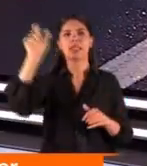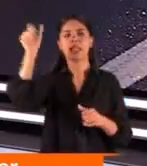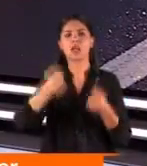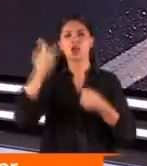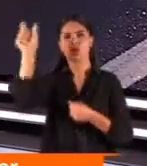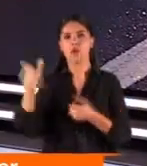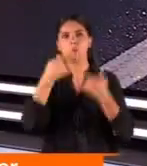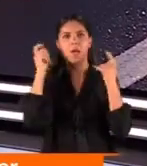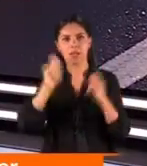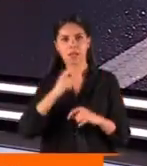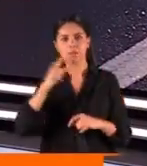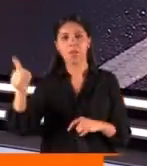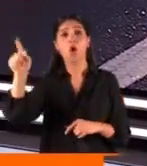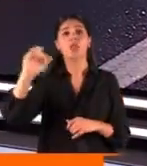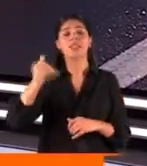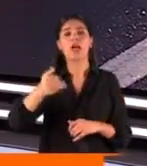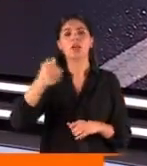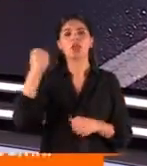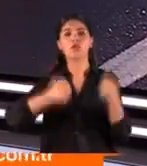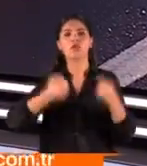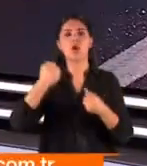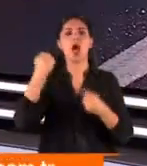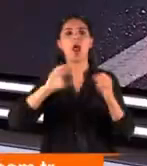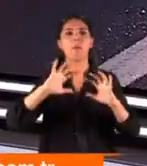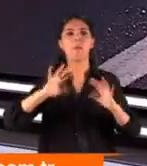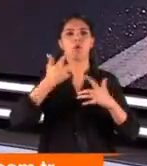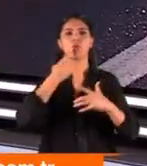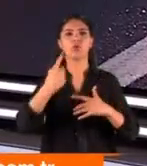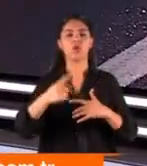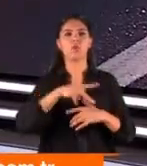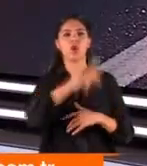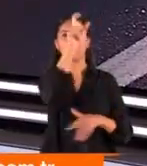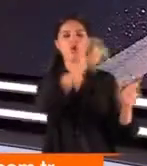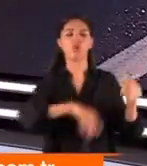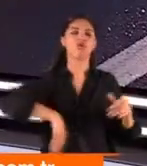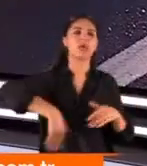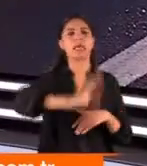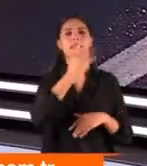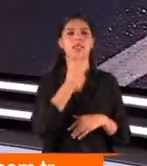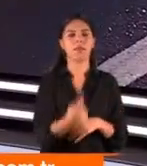takmasını istedi. Ve o taksi şoförü araba arızalandı deyip yolcuları indirdi.